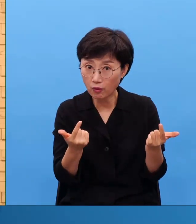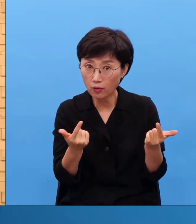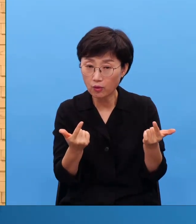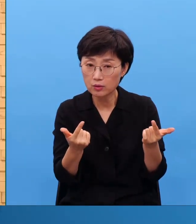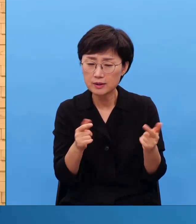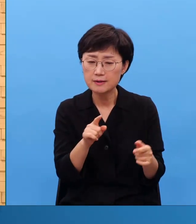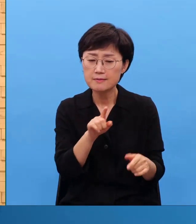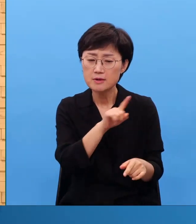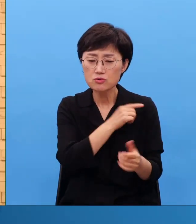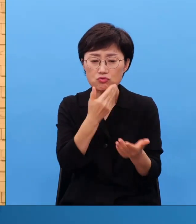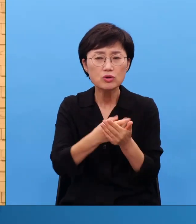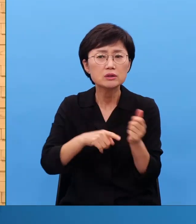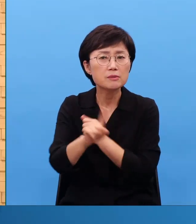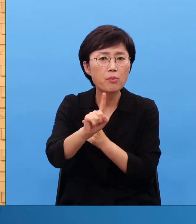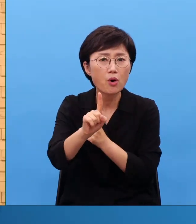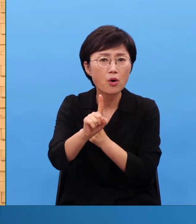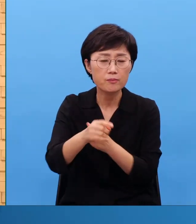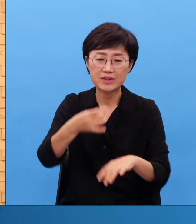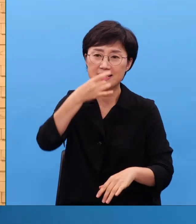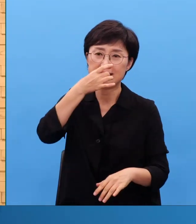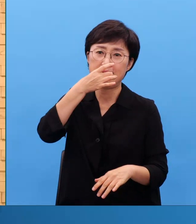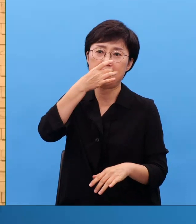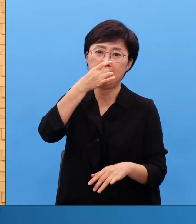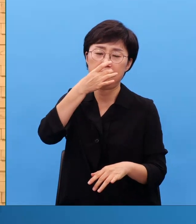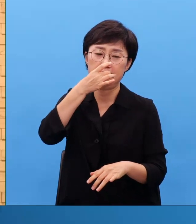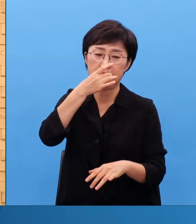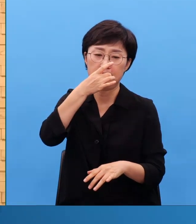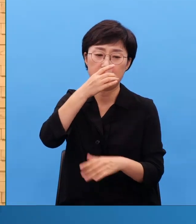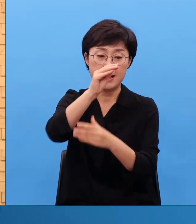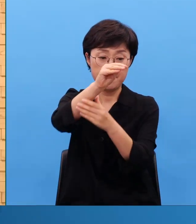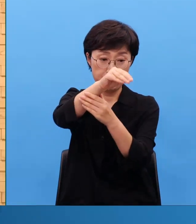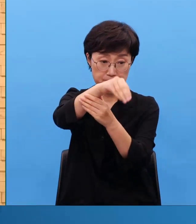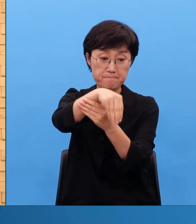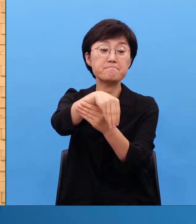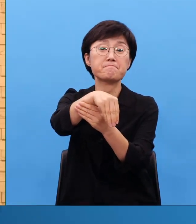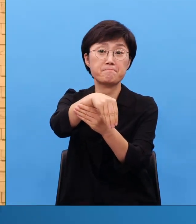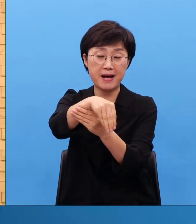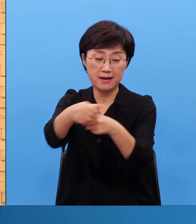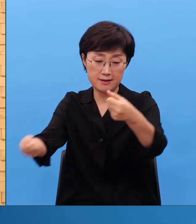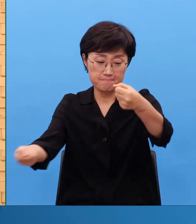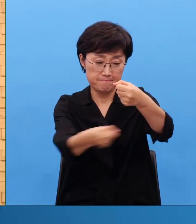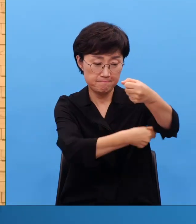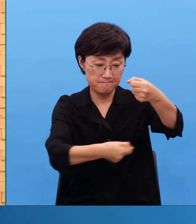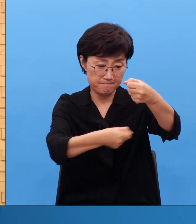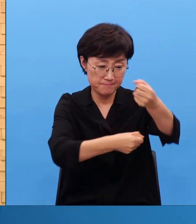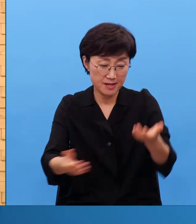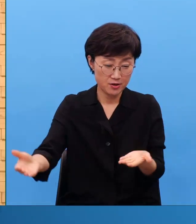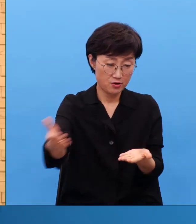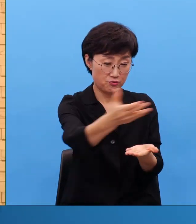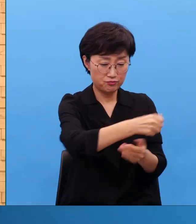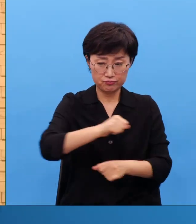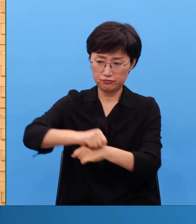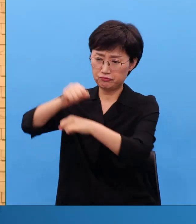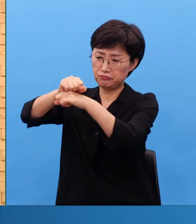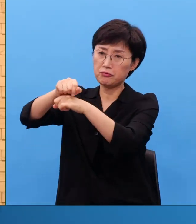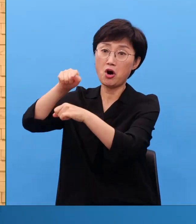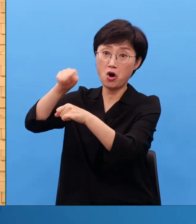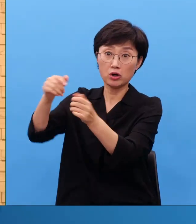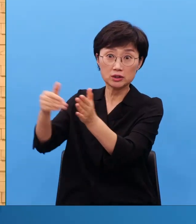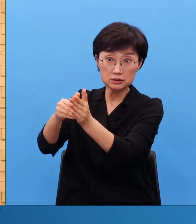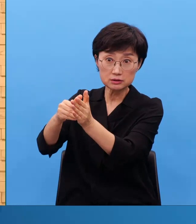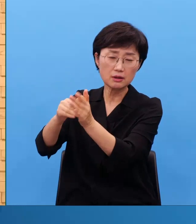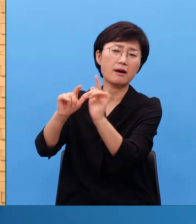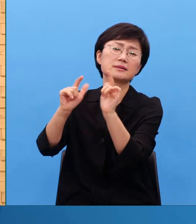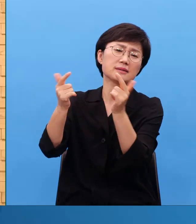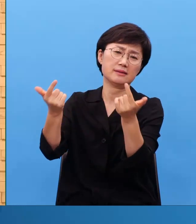곡식을 거두 창고에 들였다. 그게 대단합니까? Of course, it is a feast, but in gathering all the grains and storing it away, 얘기하는 게 아니라니까요. that's not what